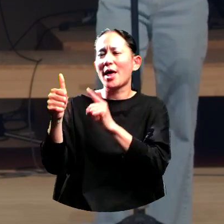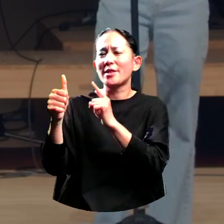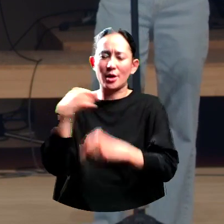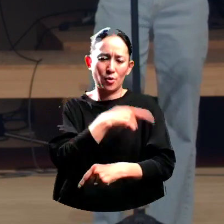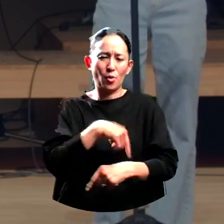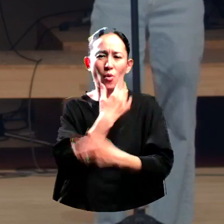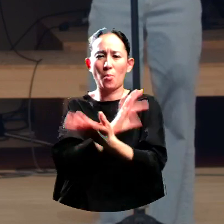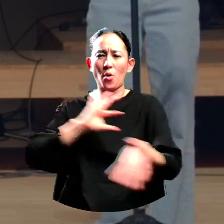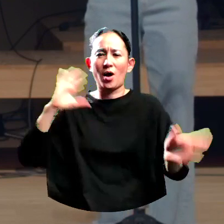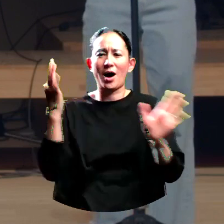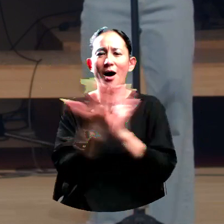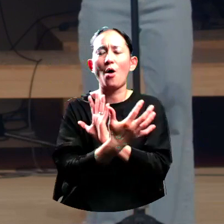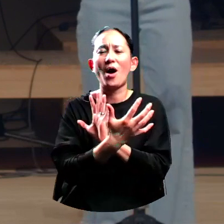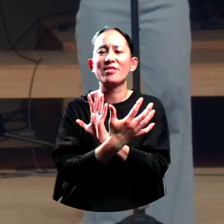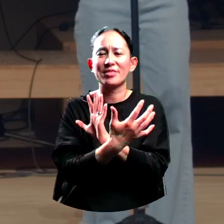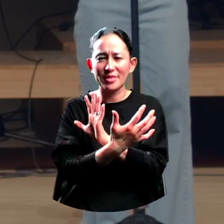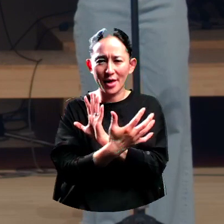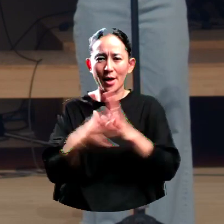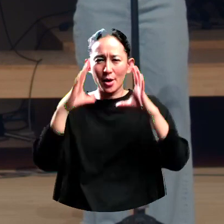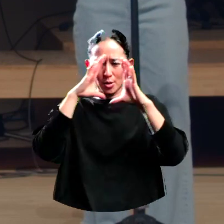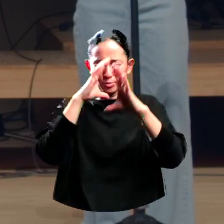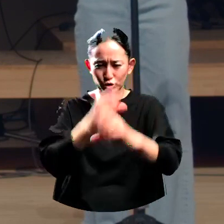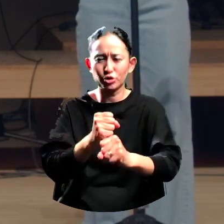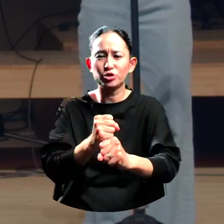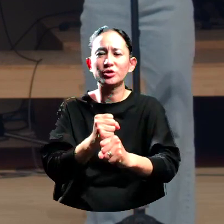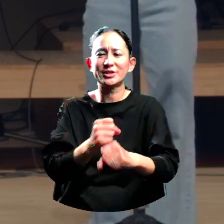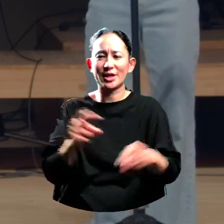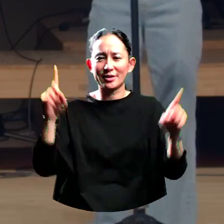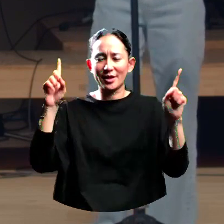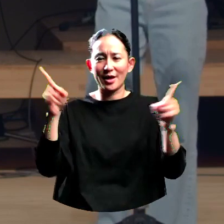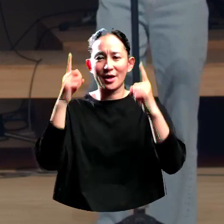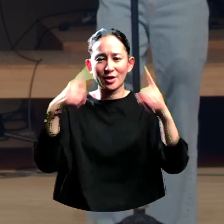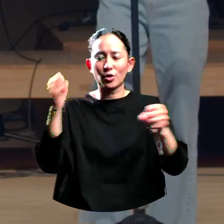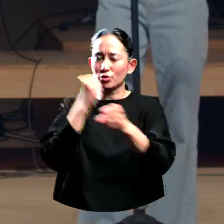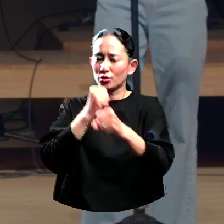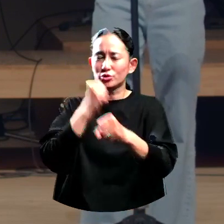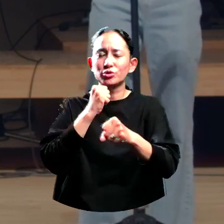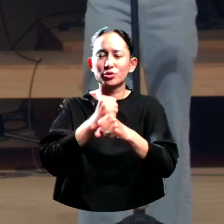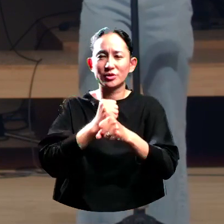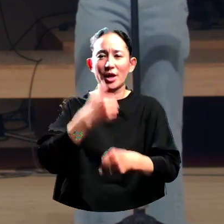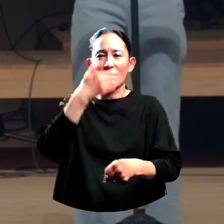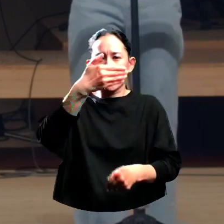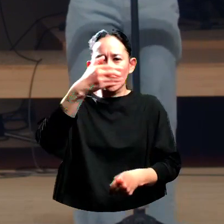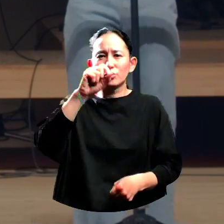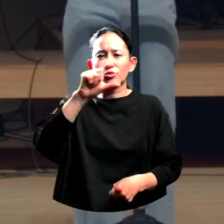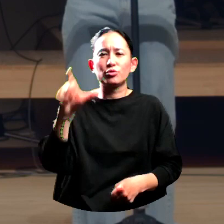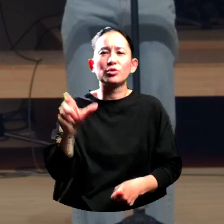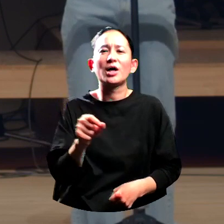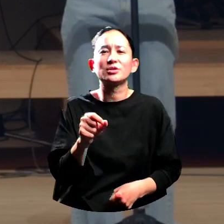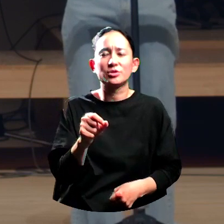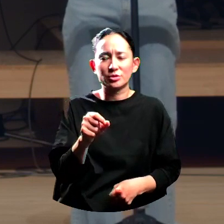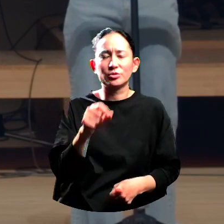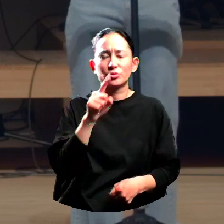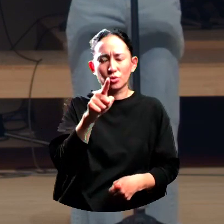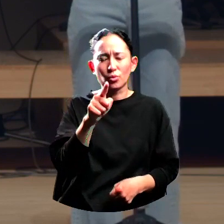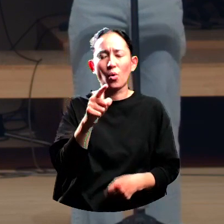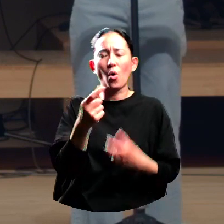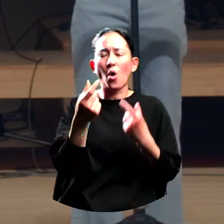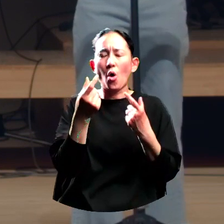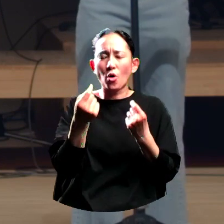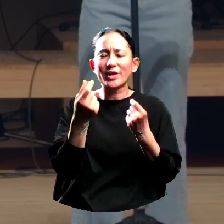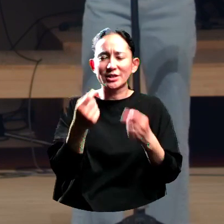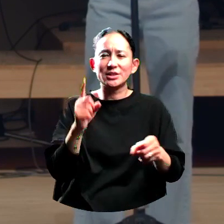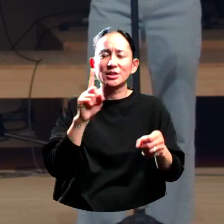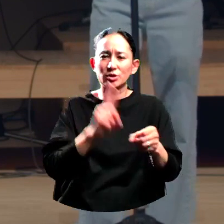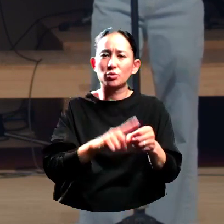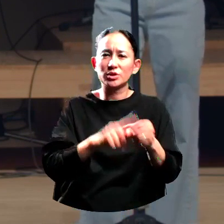取り掛かり、9月14日に完成した。 He started working on the song and finished it on September 14th. あの